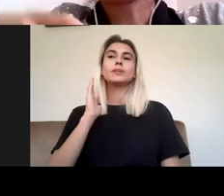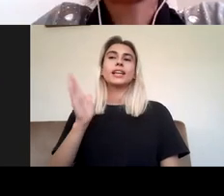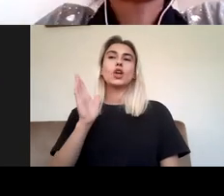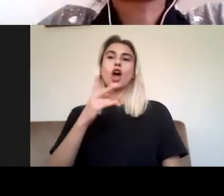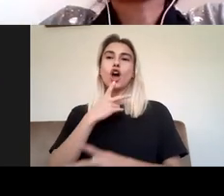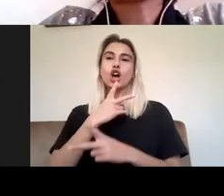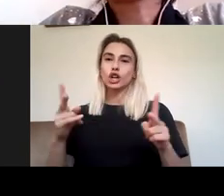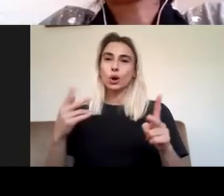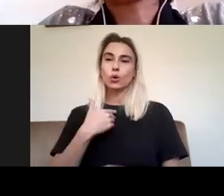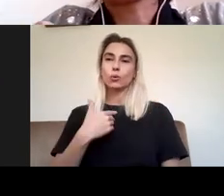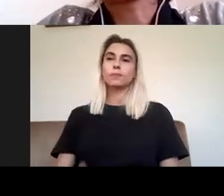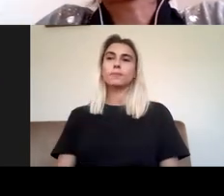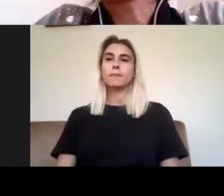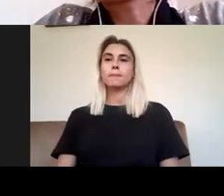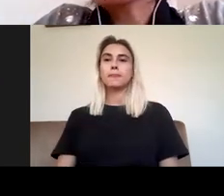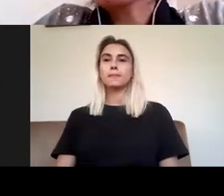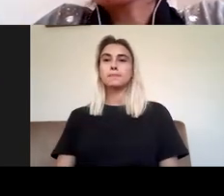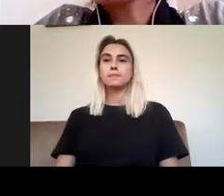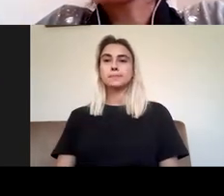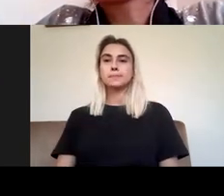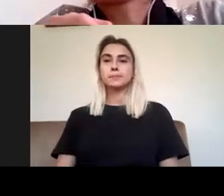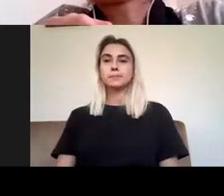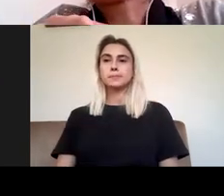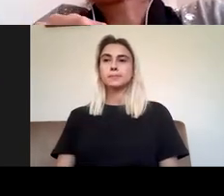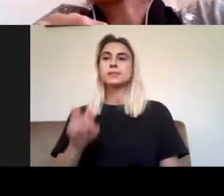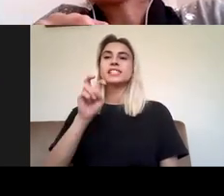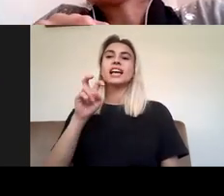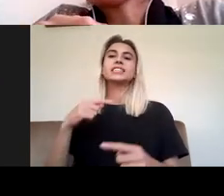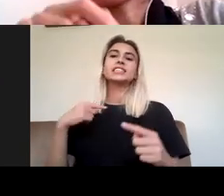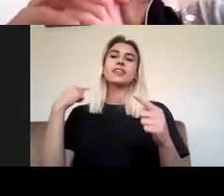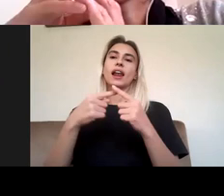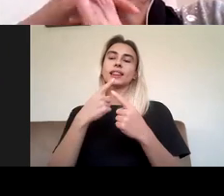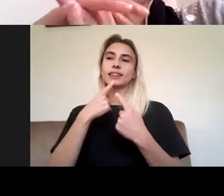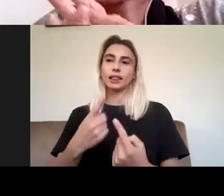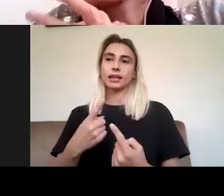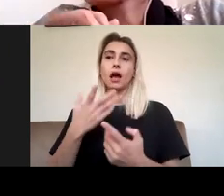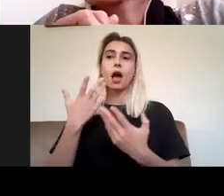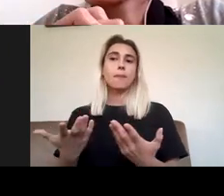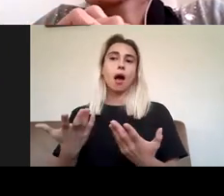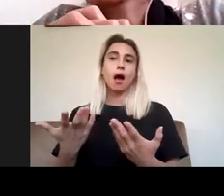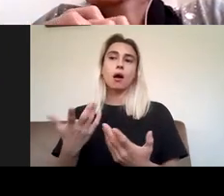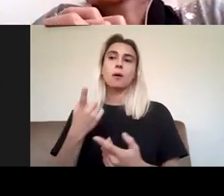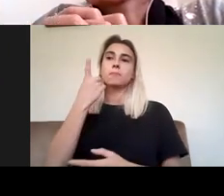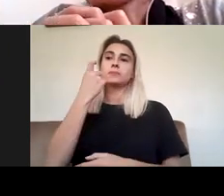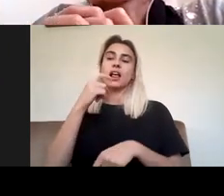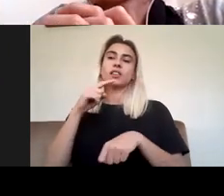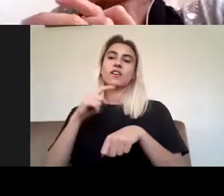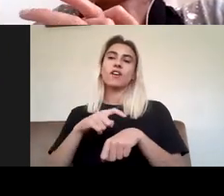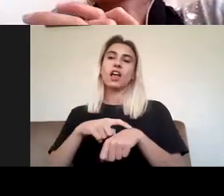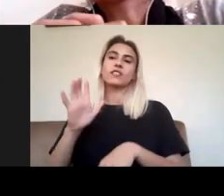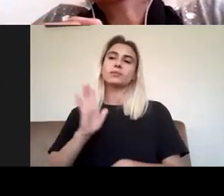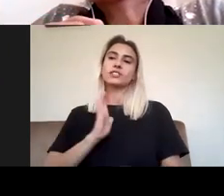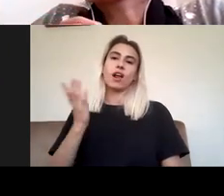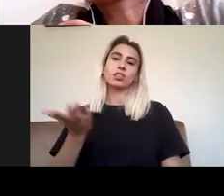Açıklıyorum. Böyle hocam, biraz devam ediyoruz. 8'e kadar dedik. Aman yani bir saat vaktimiz var daha. Ne